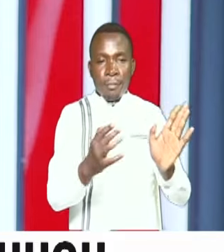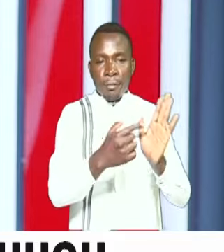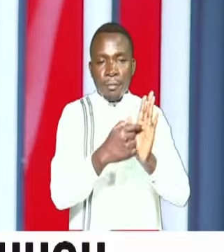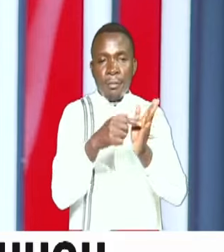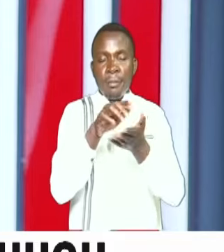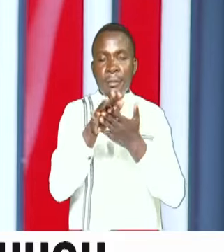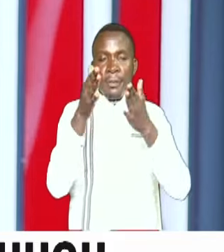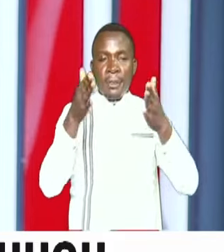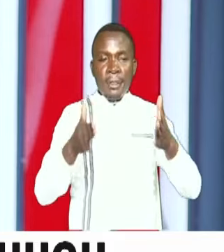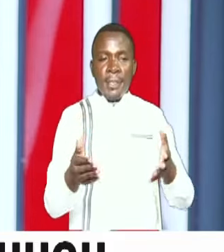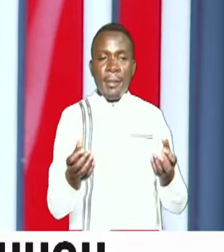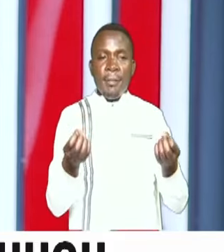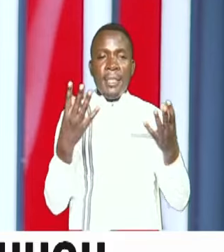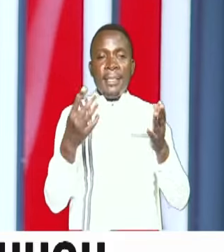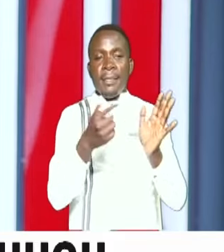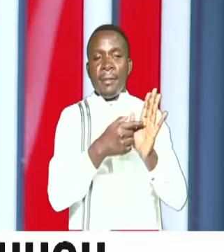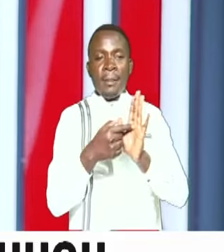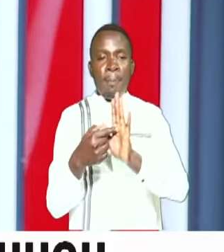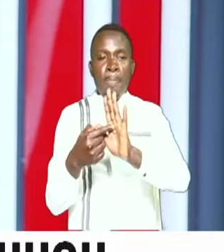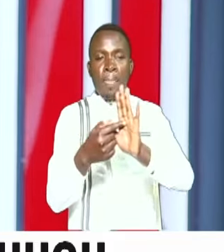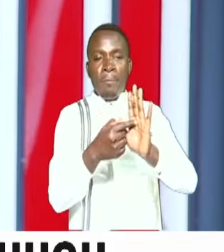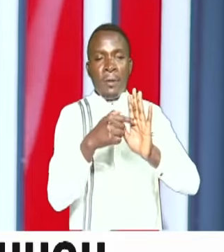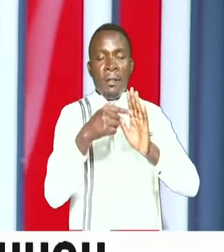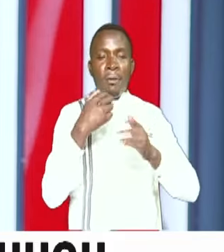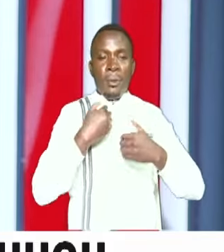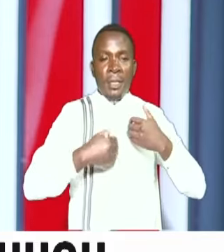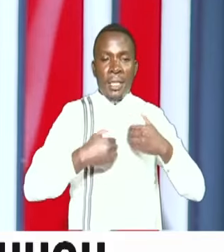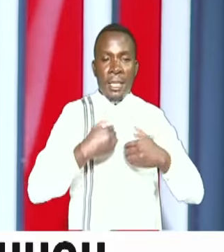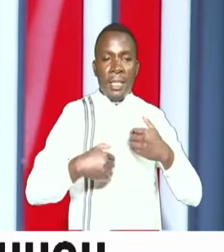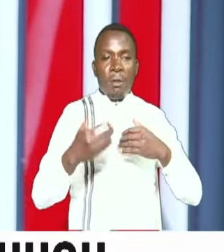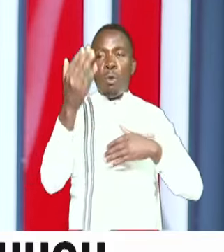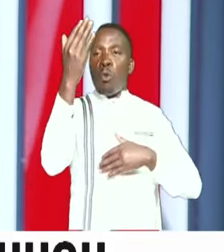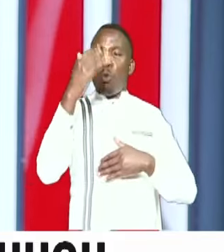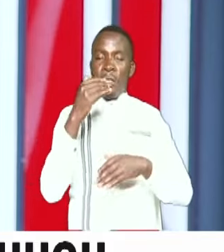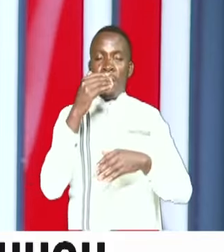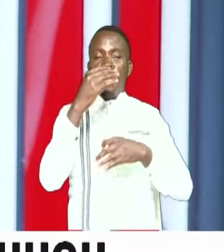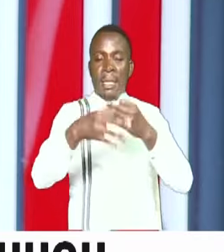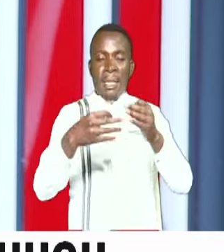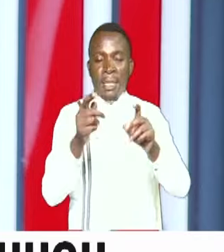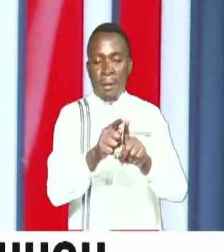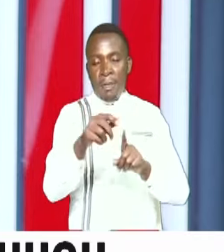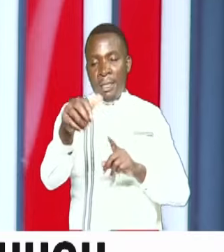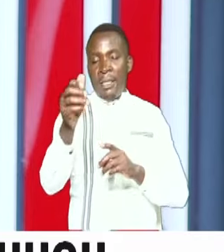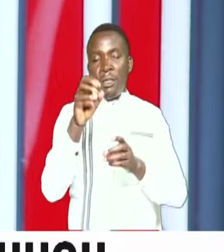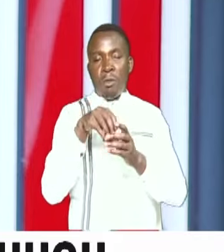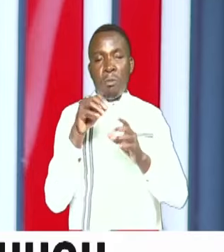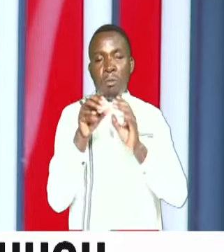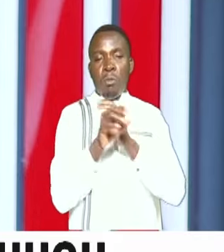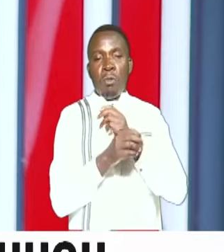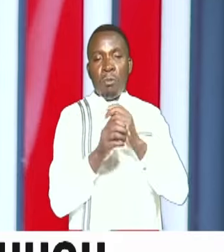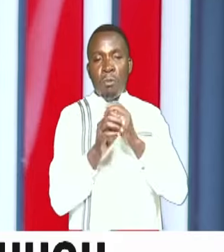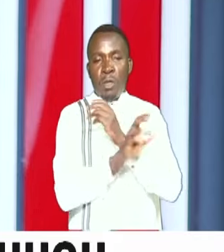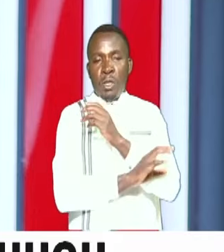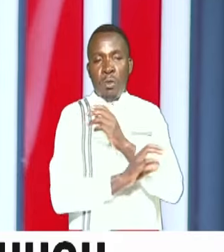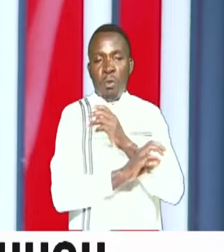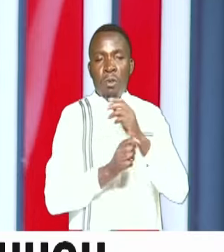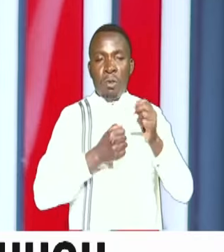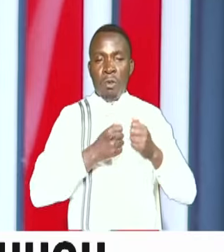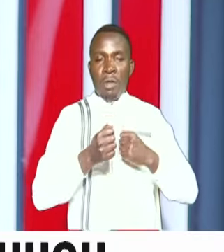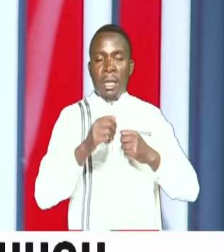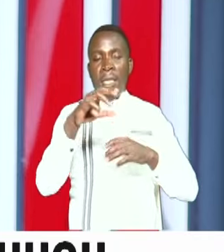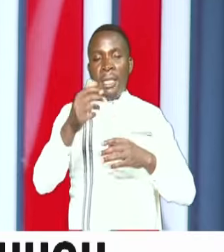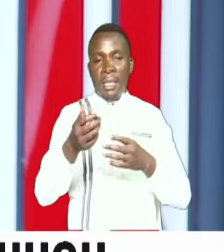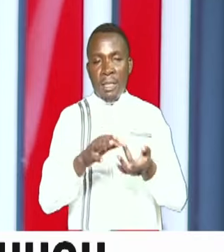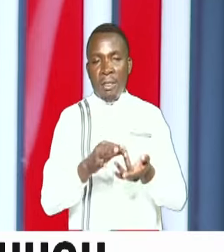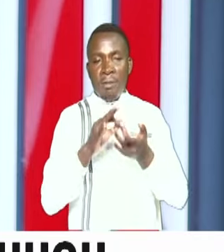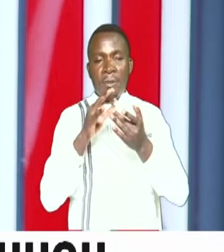abashoramari benshi bagenda bagaragaza interest yo kuba bashinga izo nganda mu Rwanda. Ikindi cy'umwihariko muri politike y'inganda